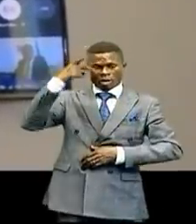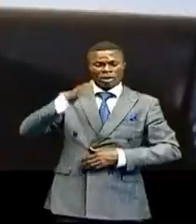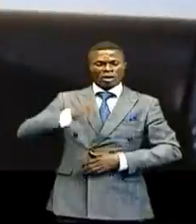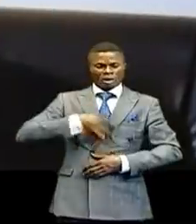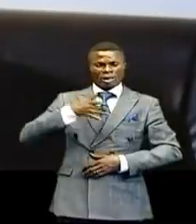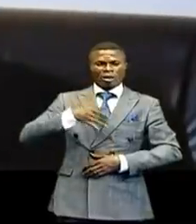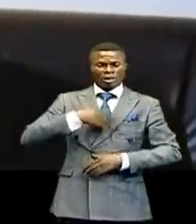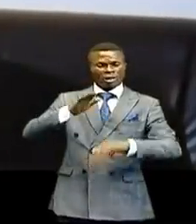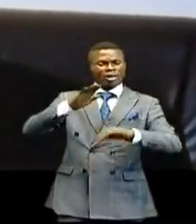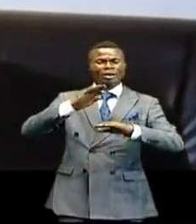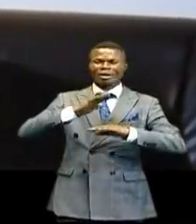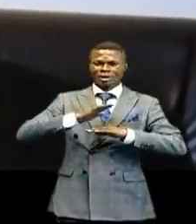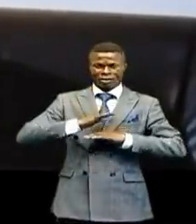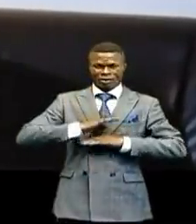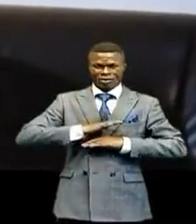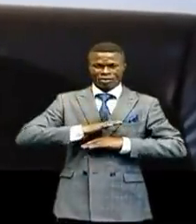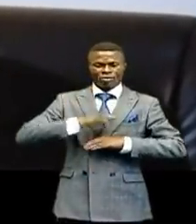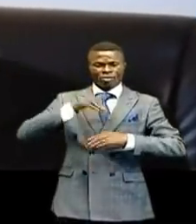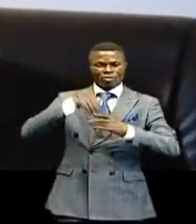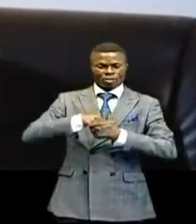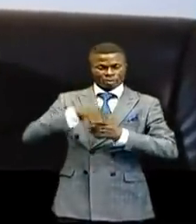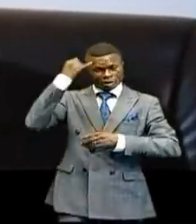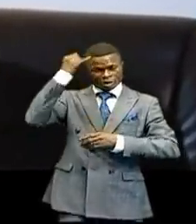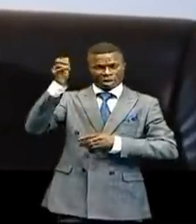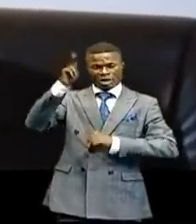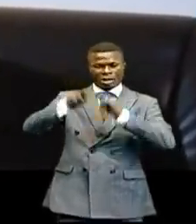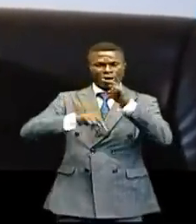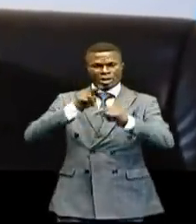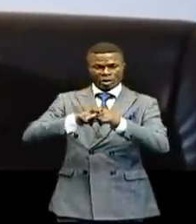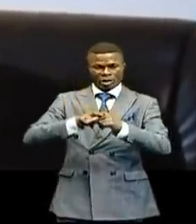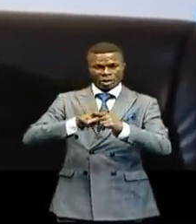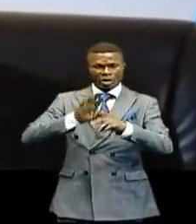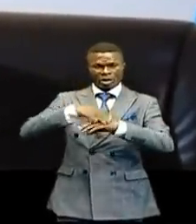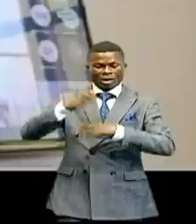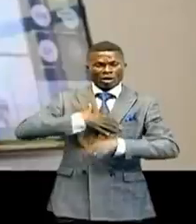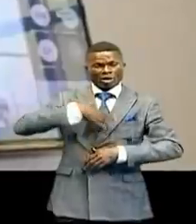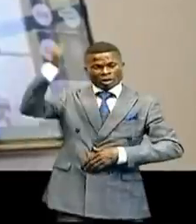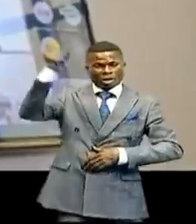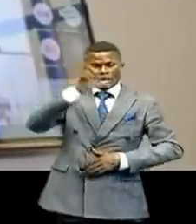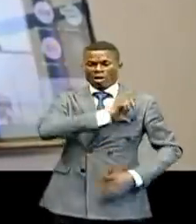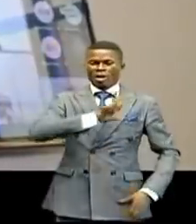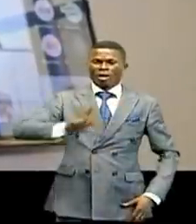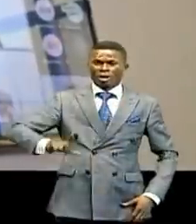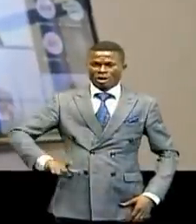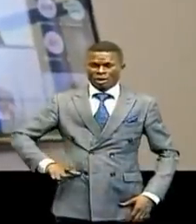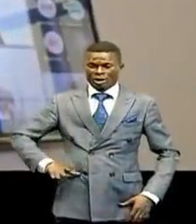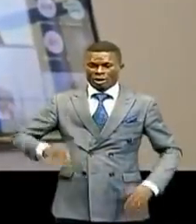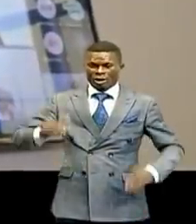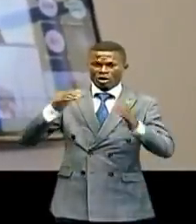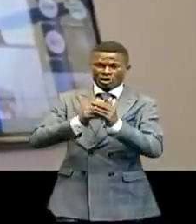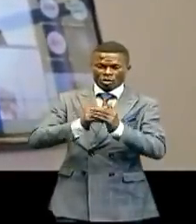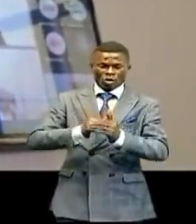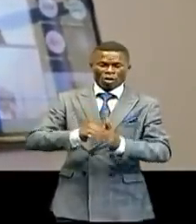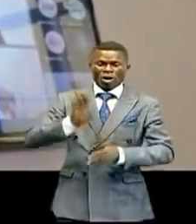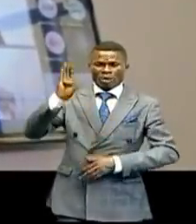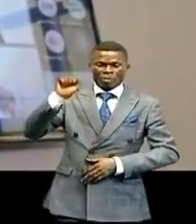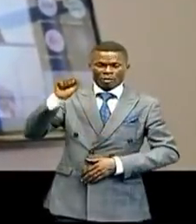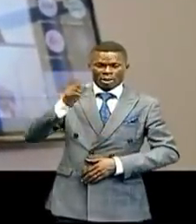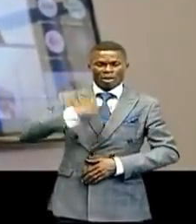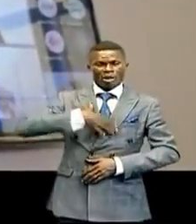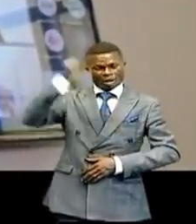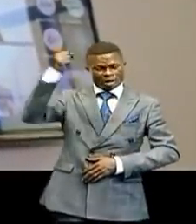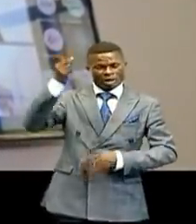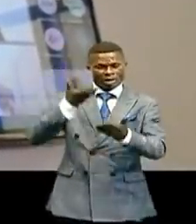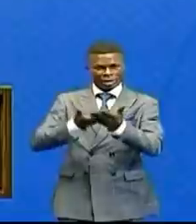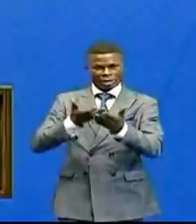sentiment de satisfaction au sein de l'opinion nationale après la belle victoire des léopards sur les écureuils du Bénin, qualifiant de ces